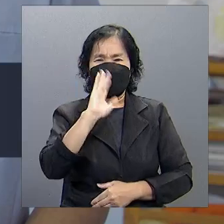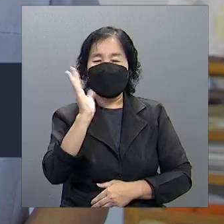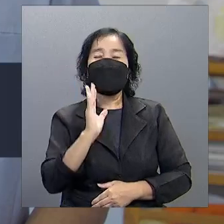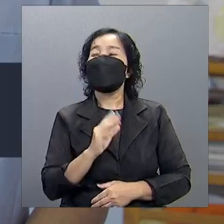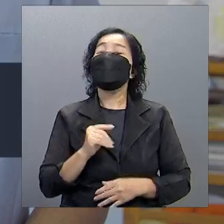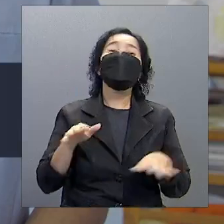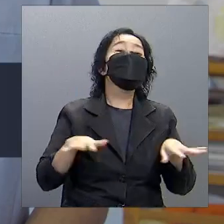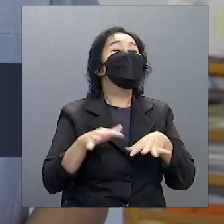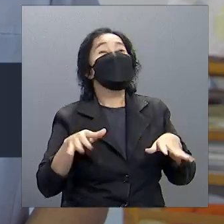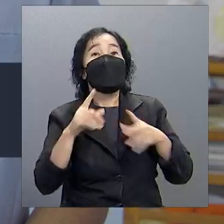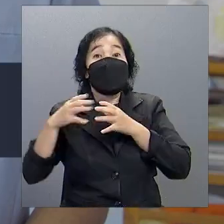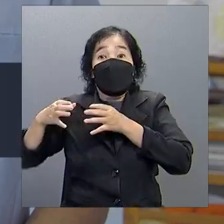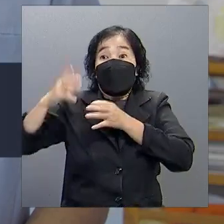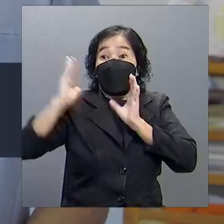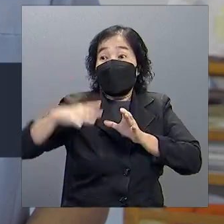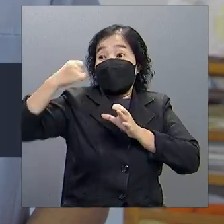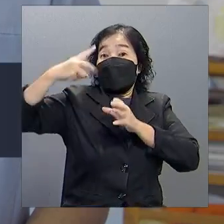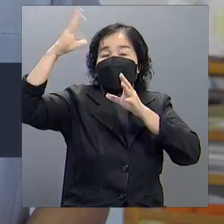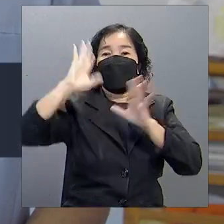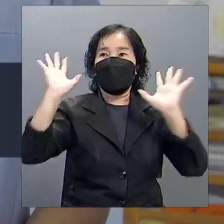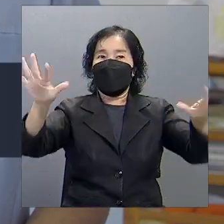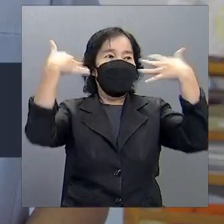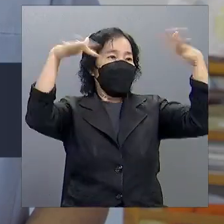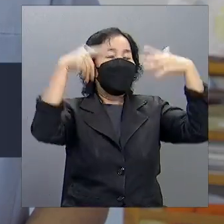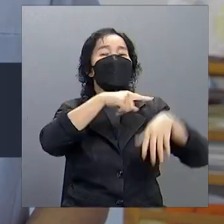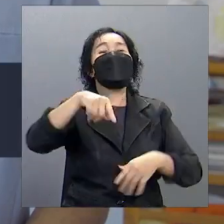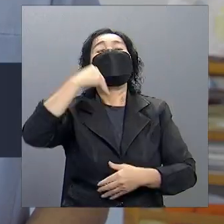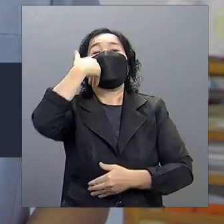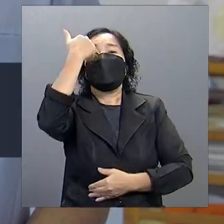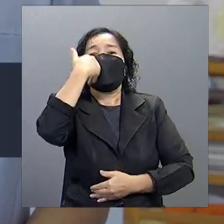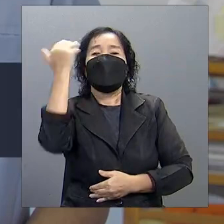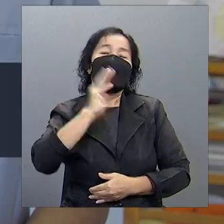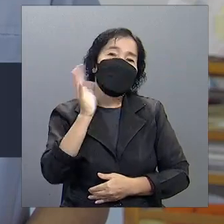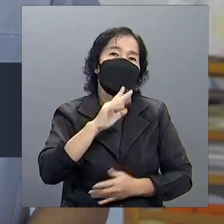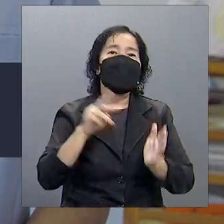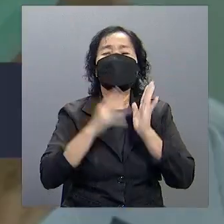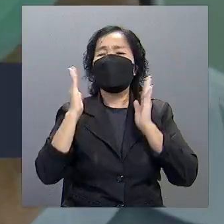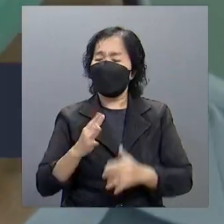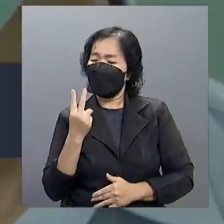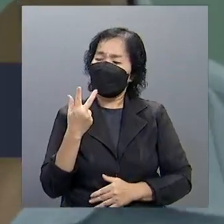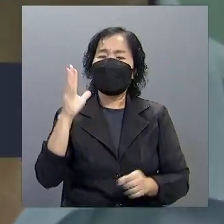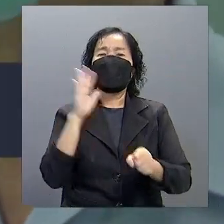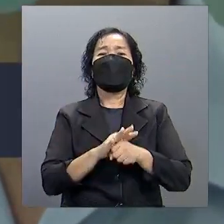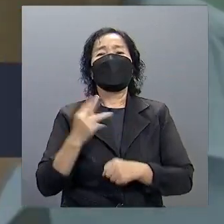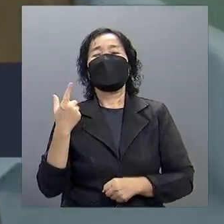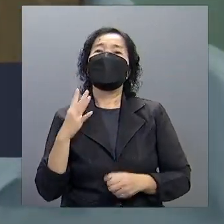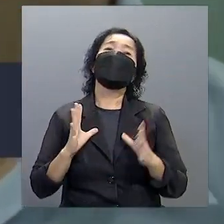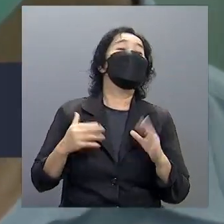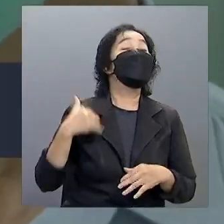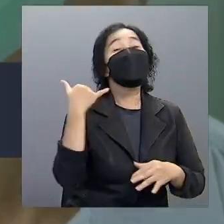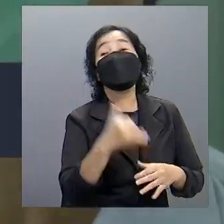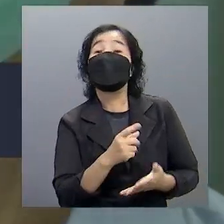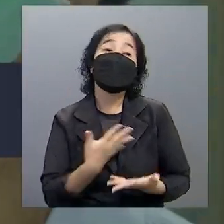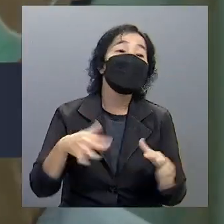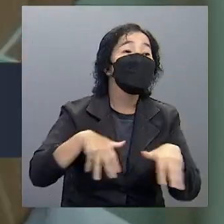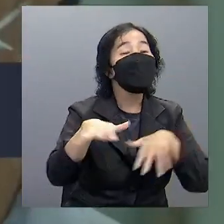ใหญ่ก็จะเป็นที่สังเกตของเพื่อนบ้านนะครับหรือว่าถ้าสถานประกอบการถ้าเราลงไปกันเอกระเริกนั้นก็อาจจะทำให้มีส่งผลต่